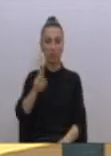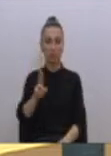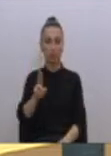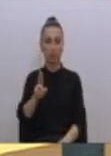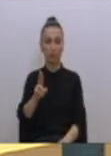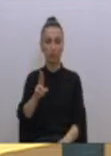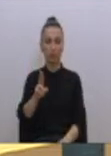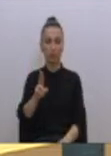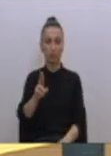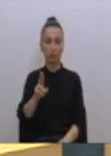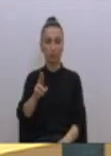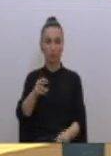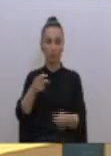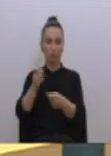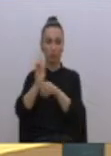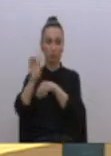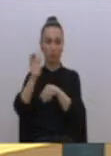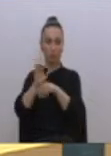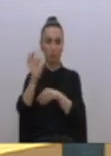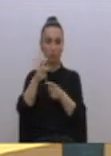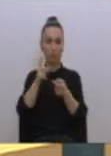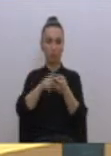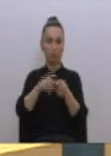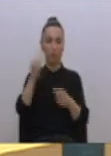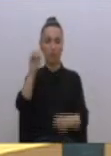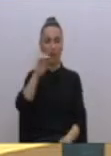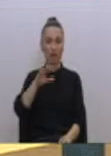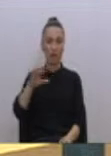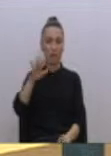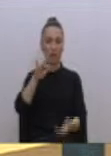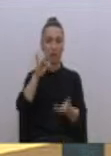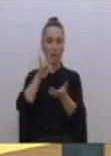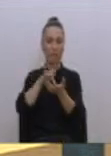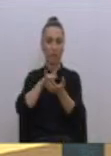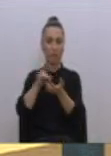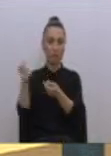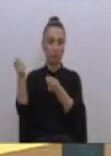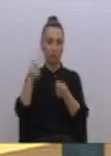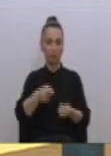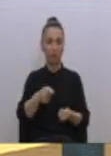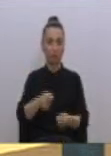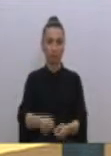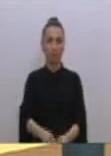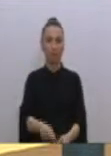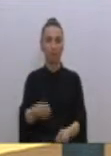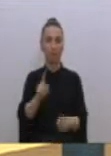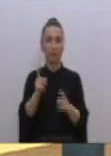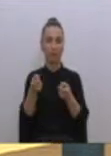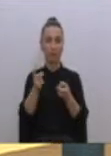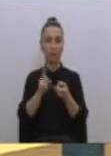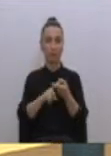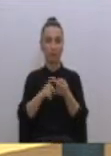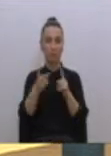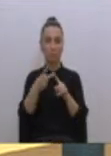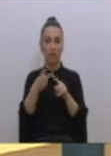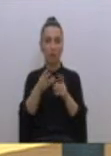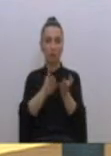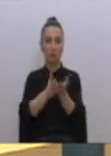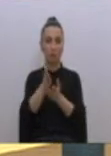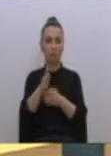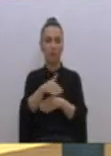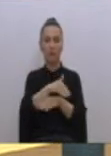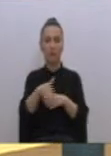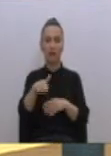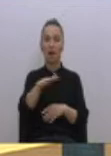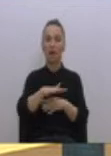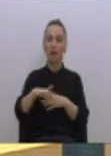na, importire bulii, eurocaușii, cu atât ne vita sa ca turoși. Race, heba, meore, tuleba, sa care o sectoris,